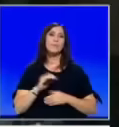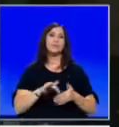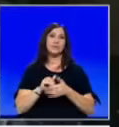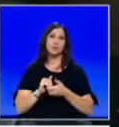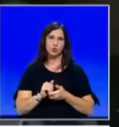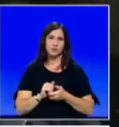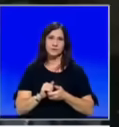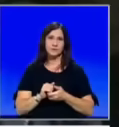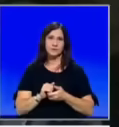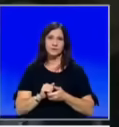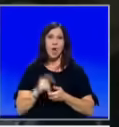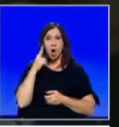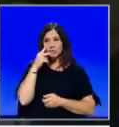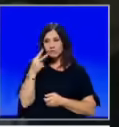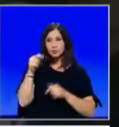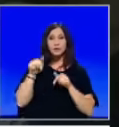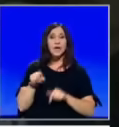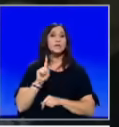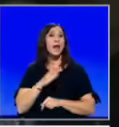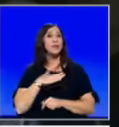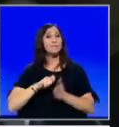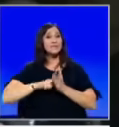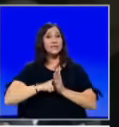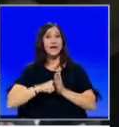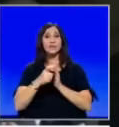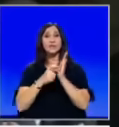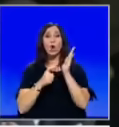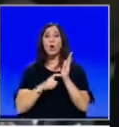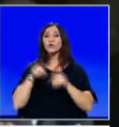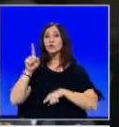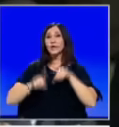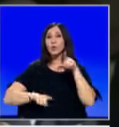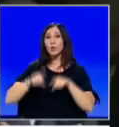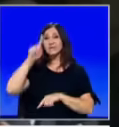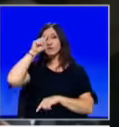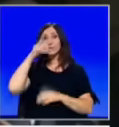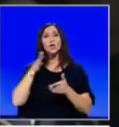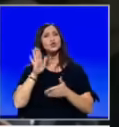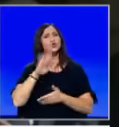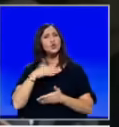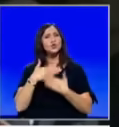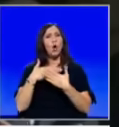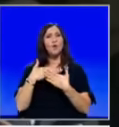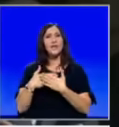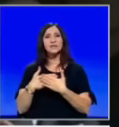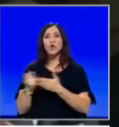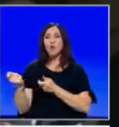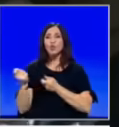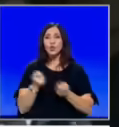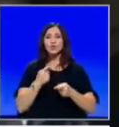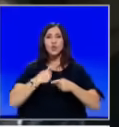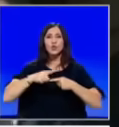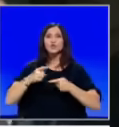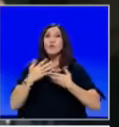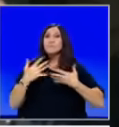съюз. Очевидно, сега трябва да има затягане на законовите регулации в Германия, що се отнася до носенето на ножове